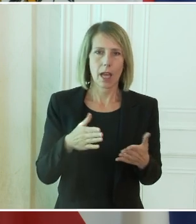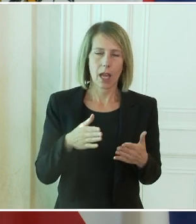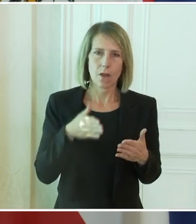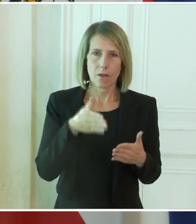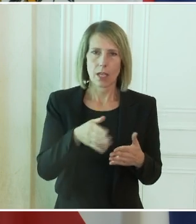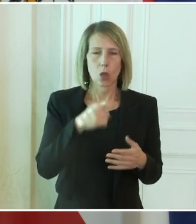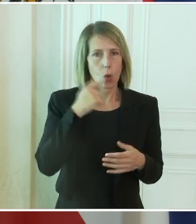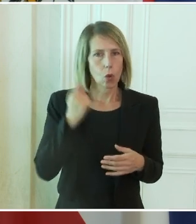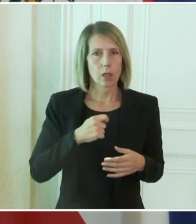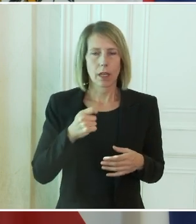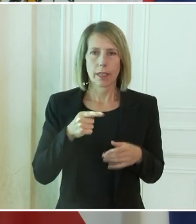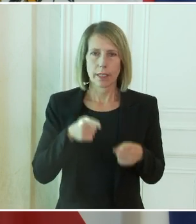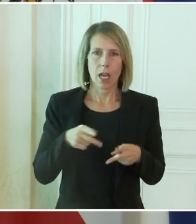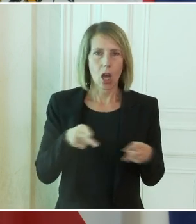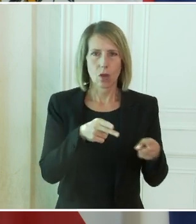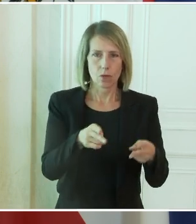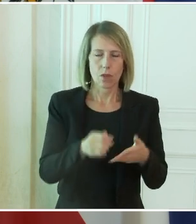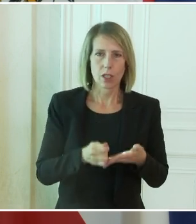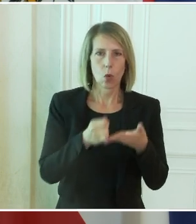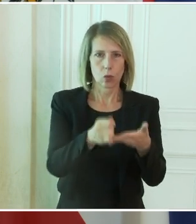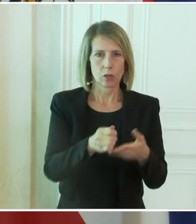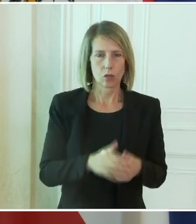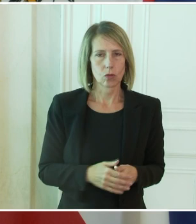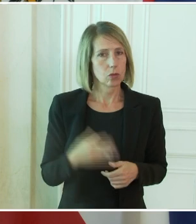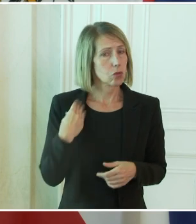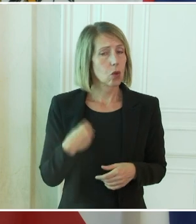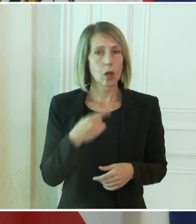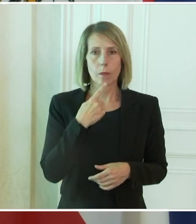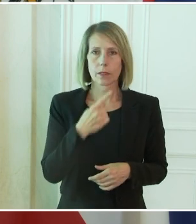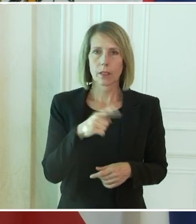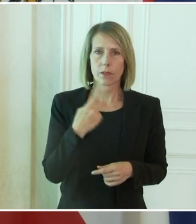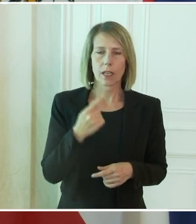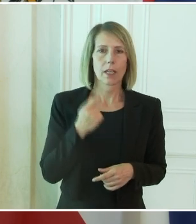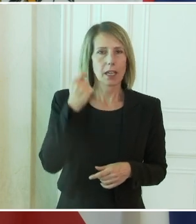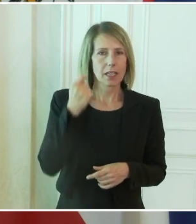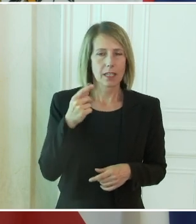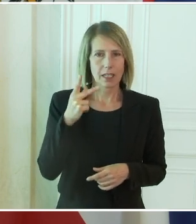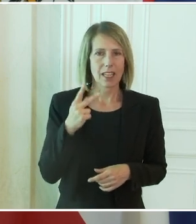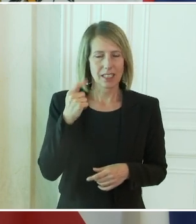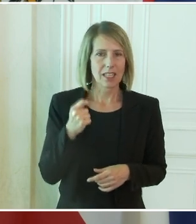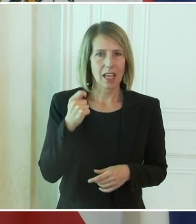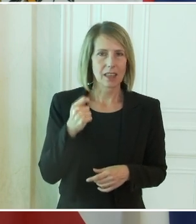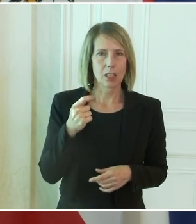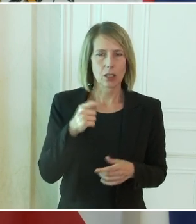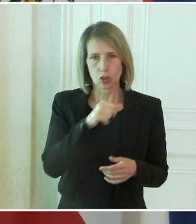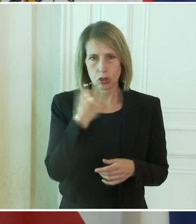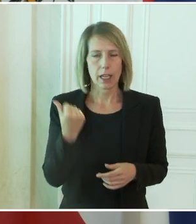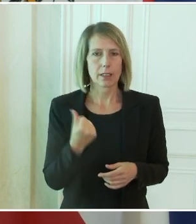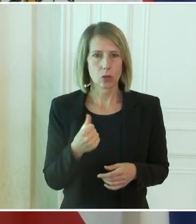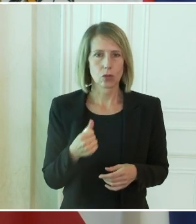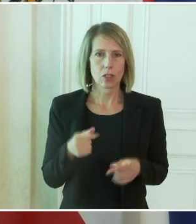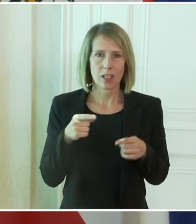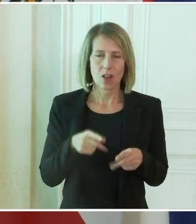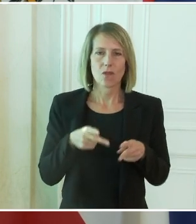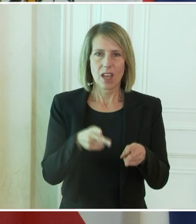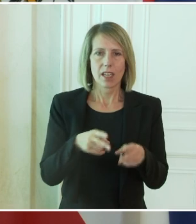auch weiterhin auf diesem Weg unterstützen. Und ich darf noch einmal betonen, wir reden vom Kandidatenstatus. Richtigerweise ist schon gesagt worden, dass der Weg